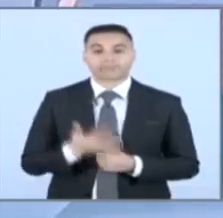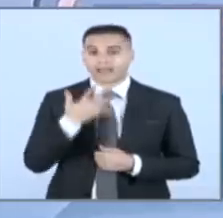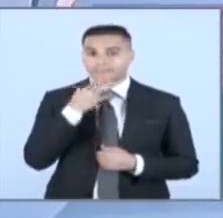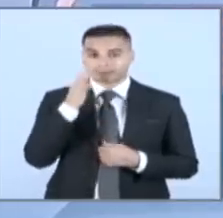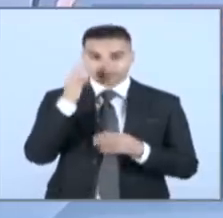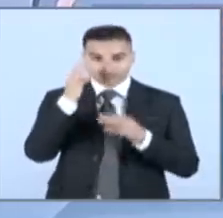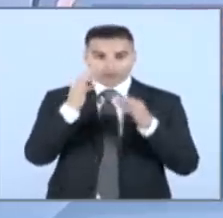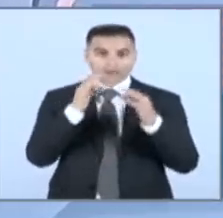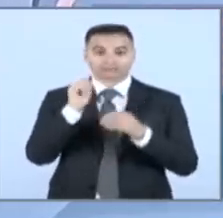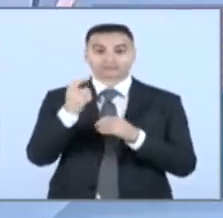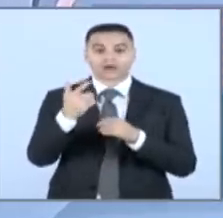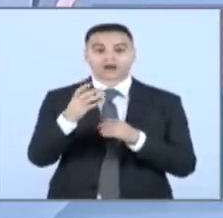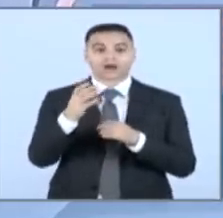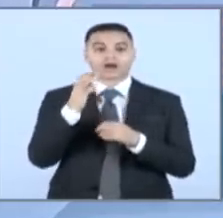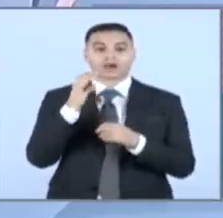5 ثواني،